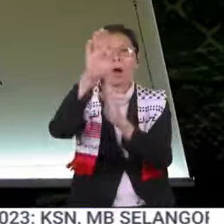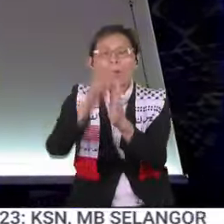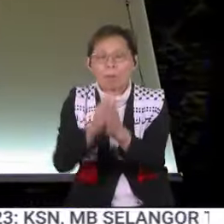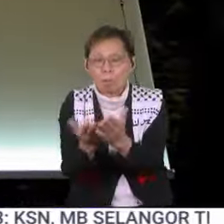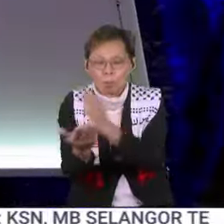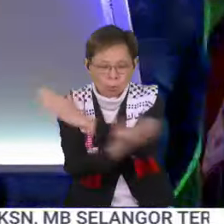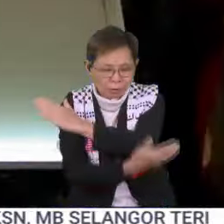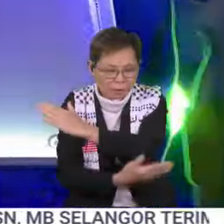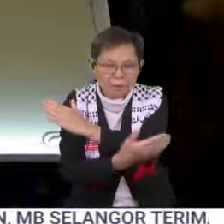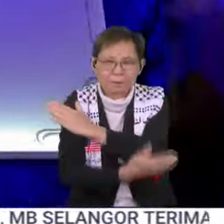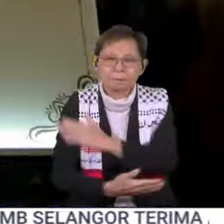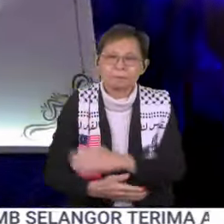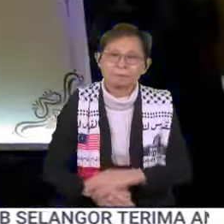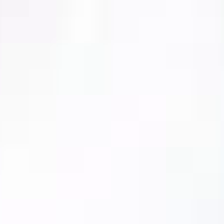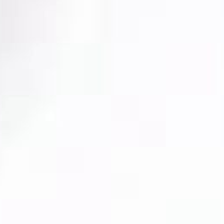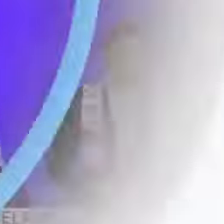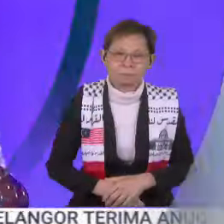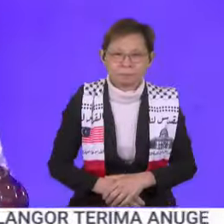Negara.